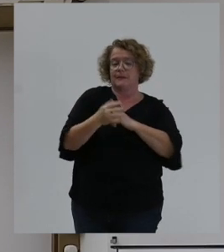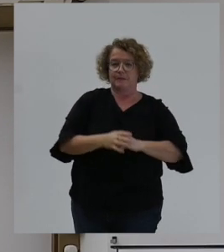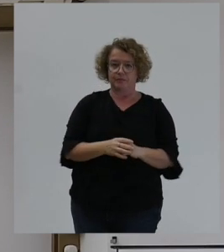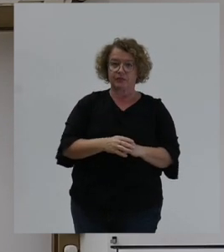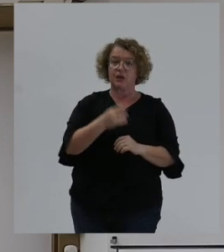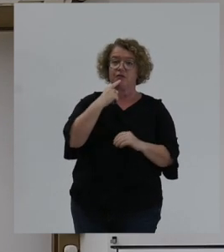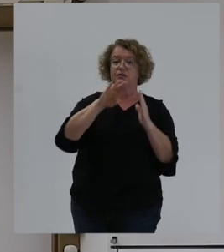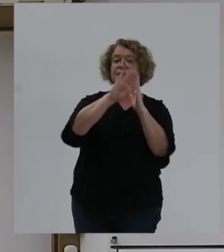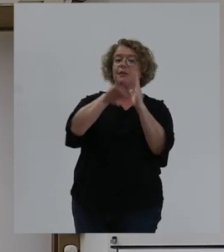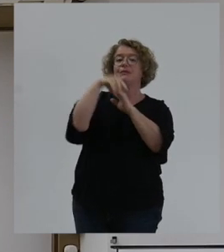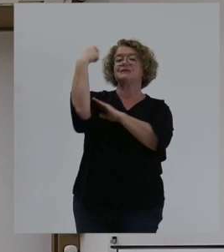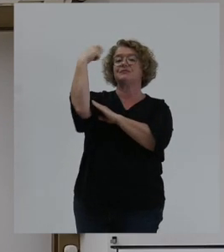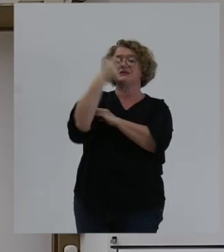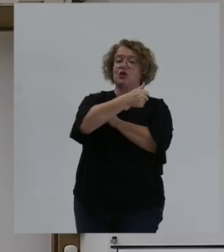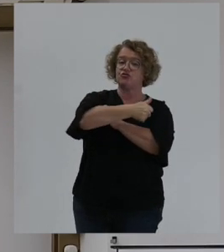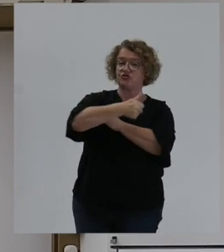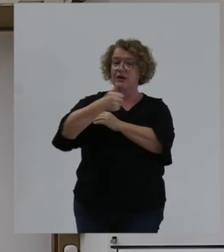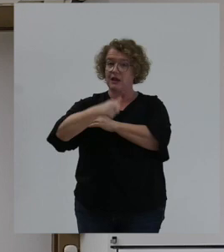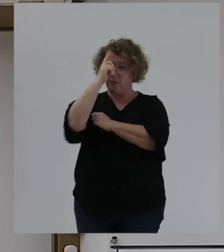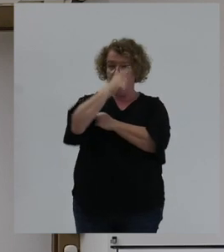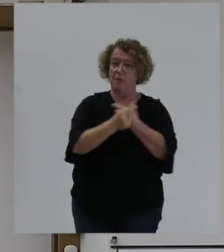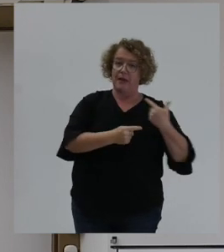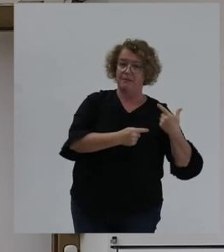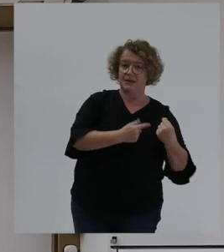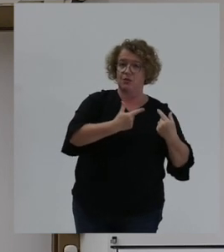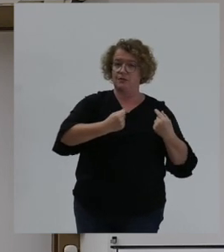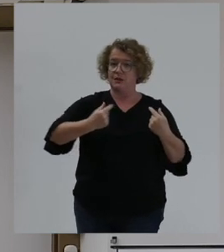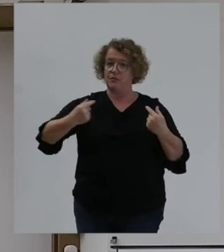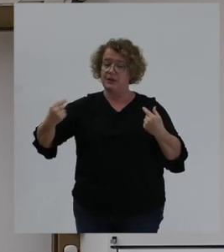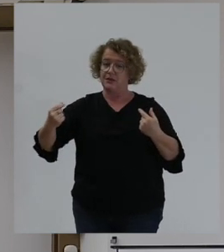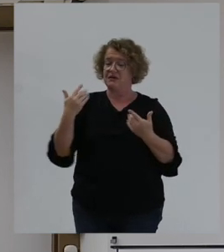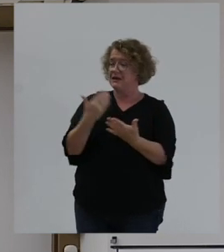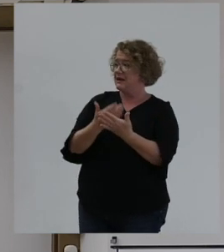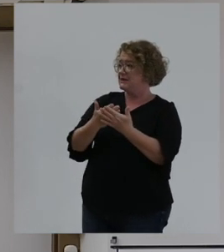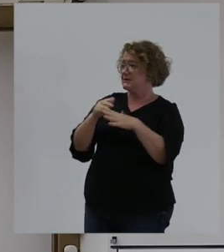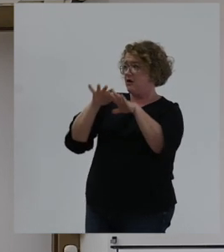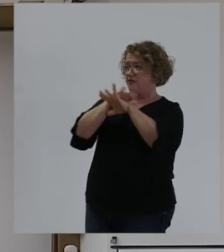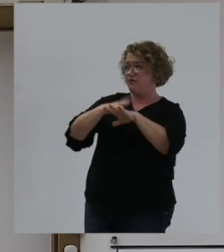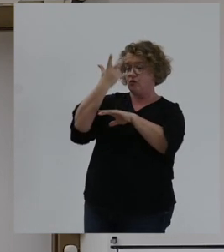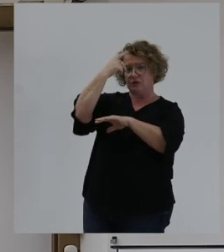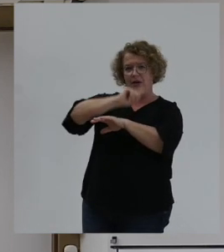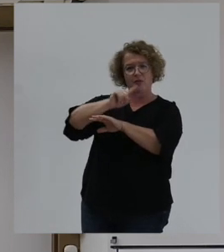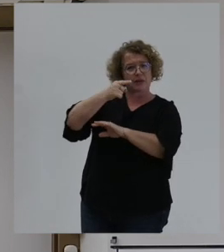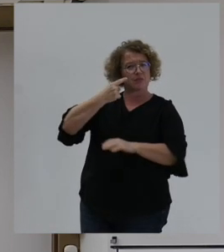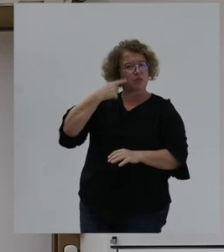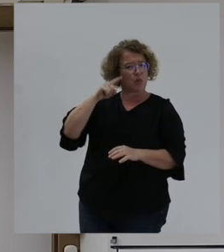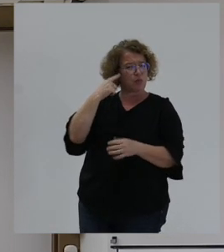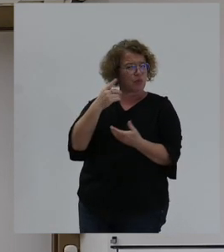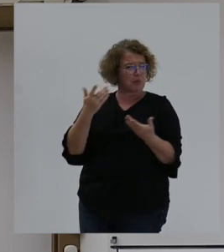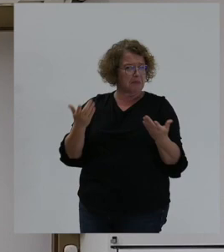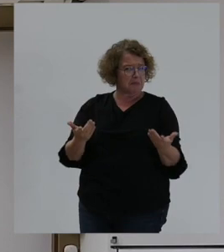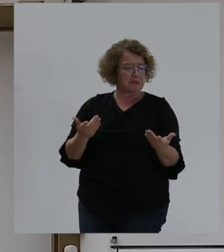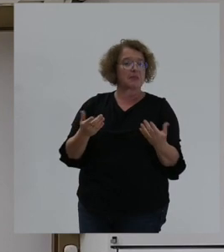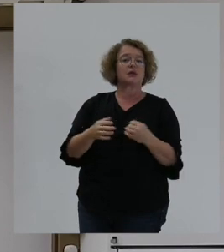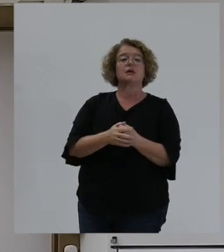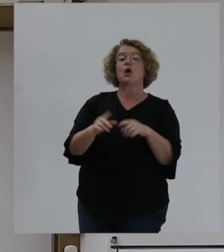chaque vice-présidence serait organisée en binôme. Je dois vous avouer que je n'ai pas trop bien compris à quoi ça servait et comment